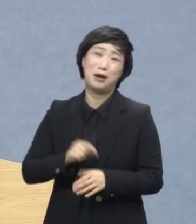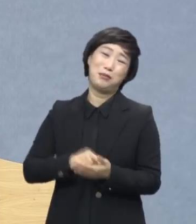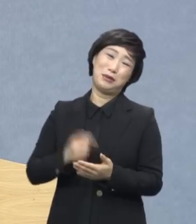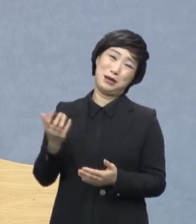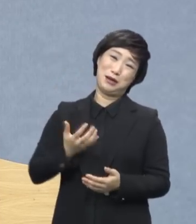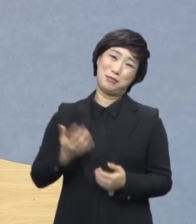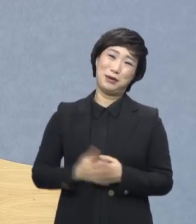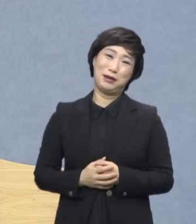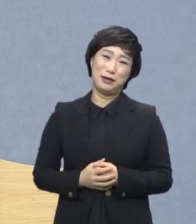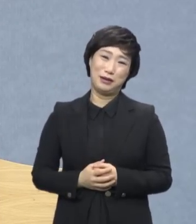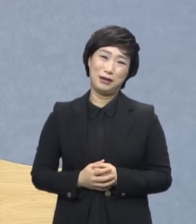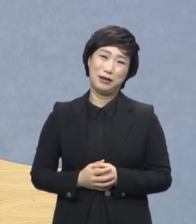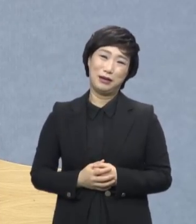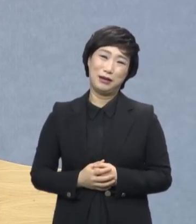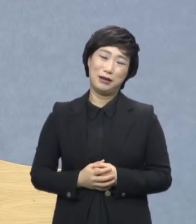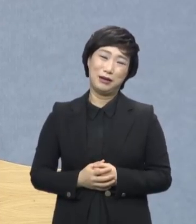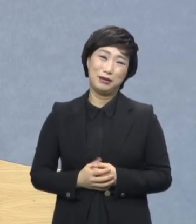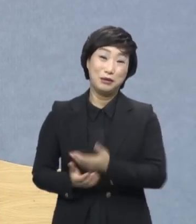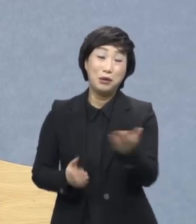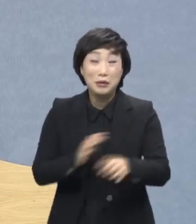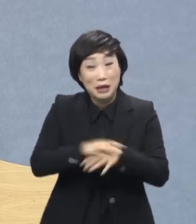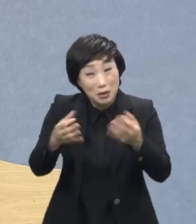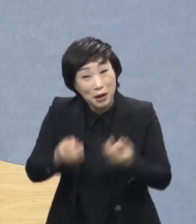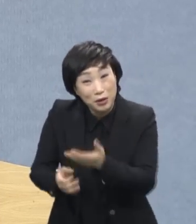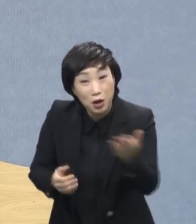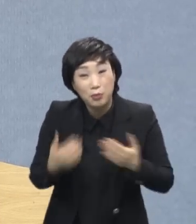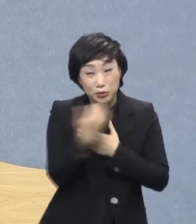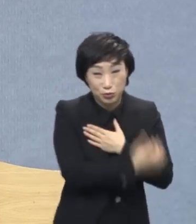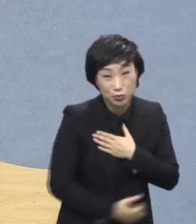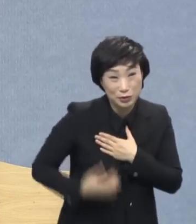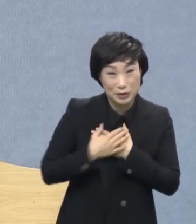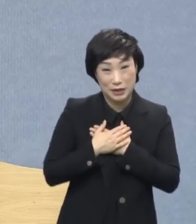말이오. 잘 들어. 여러분의 육체가